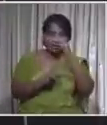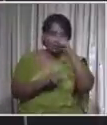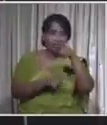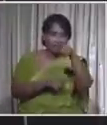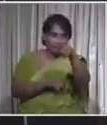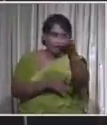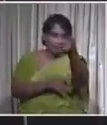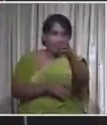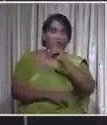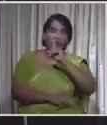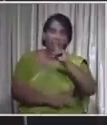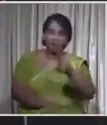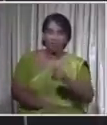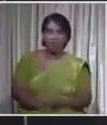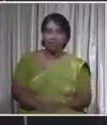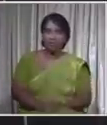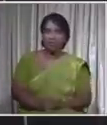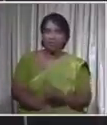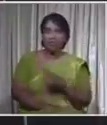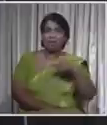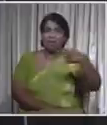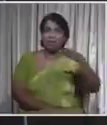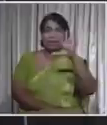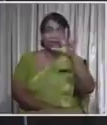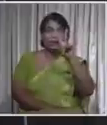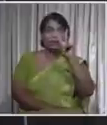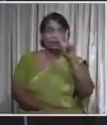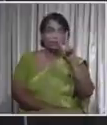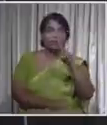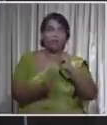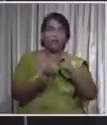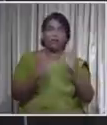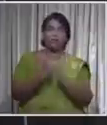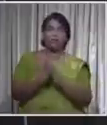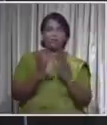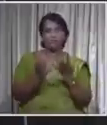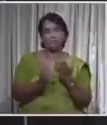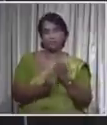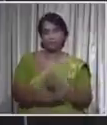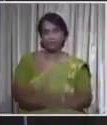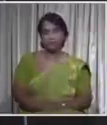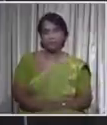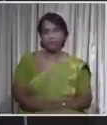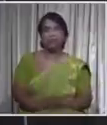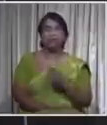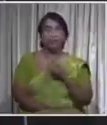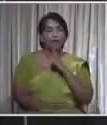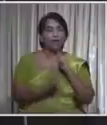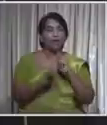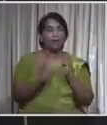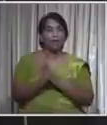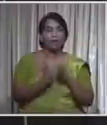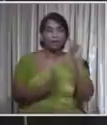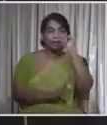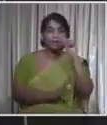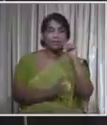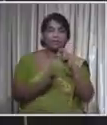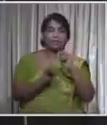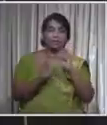උන්නම් අහන්න මොකද්ද දින 52 දී අගමැතිකම ගන්න කතා දැන් අගමැති සිරිසේන දෙනවා